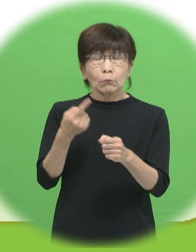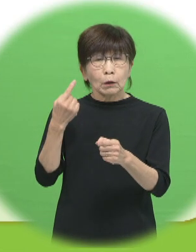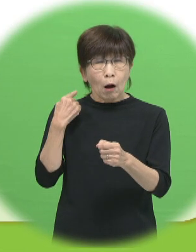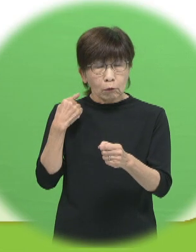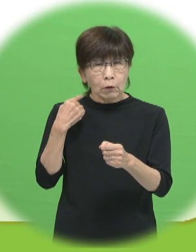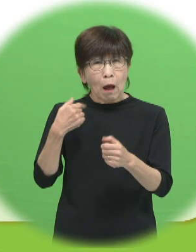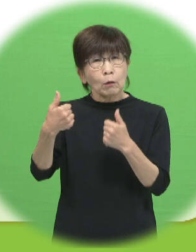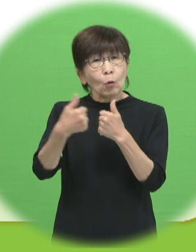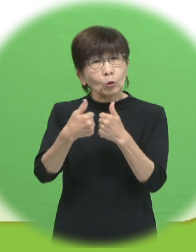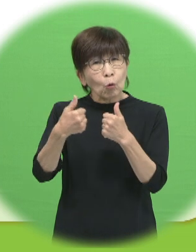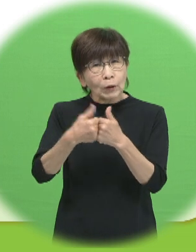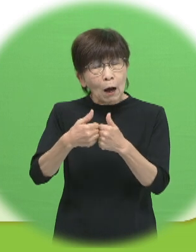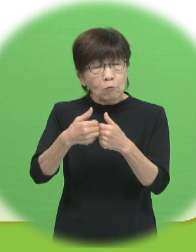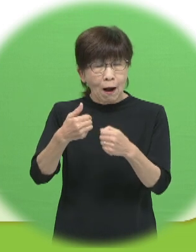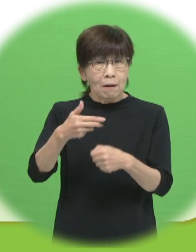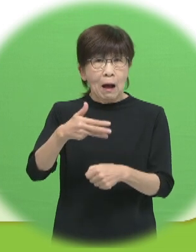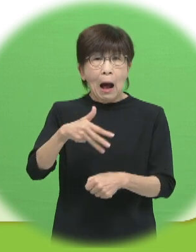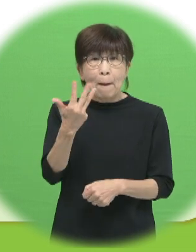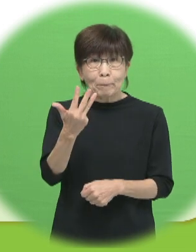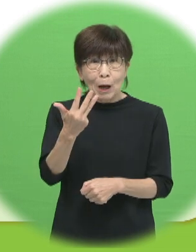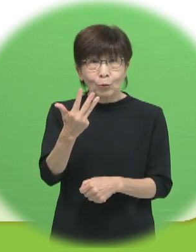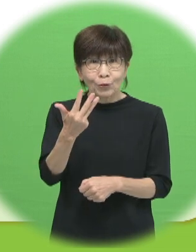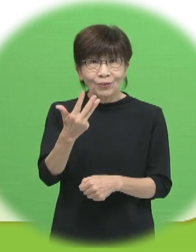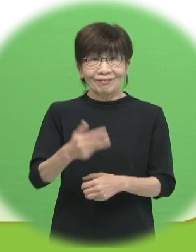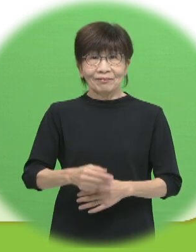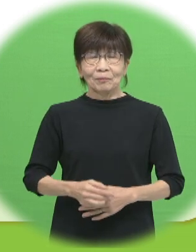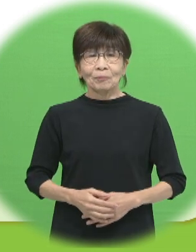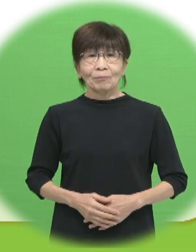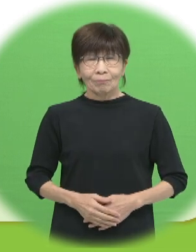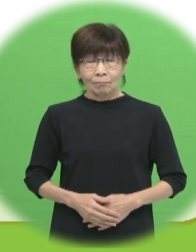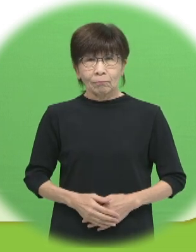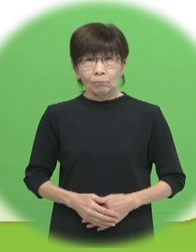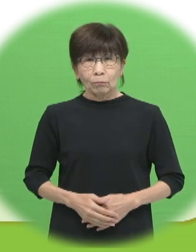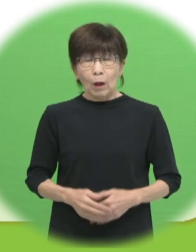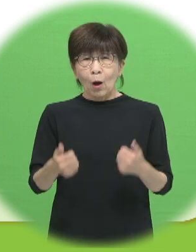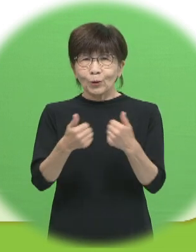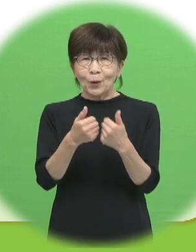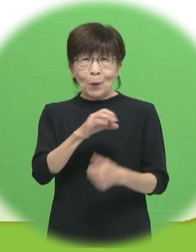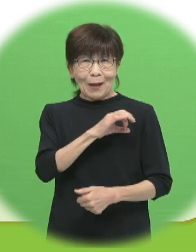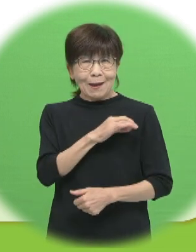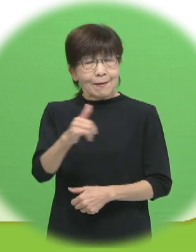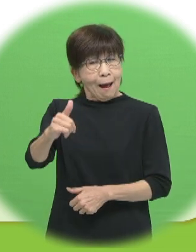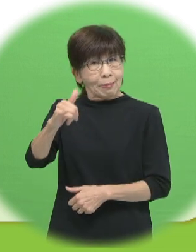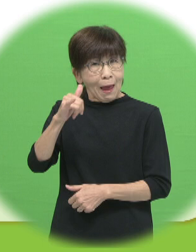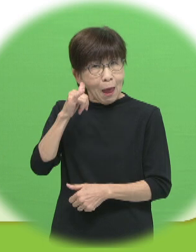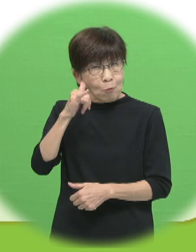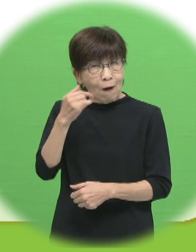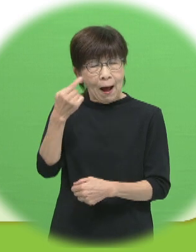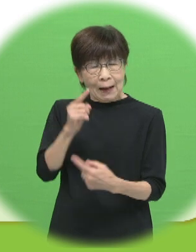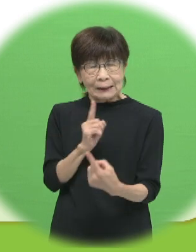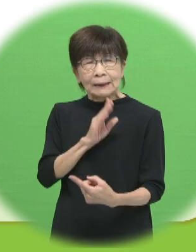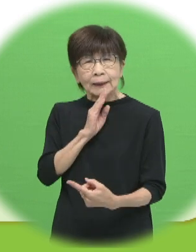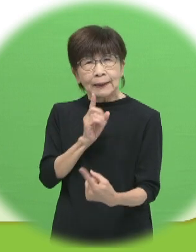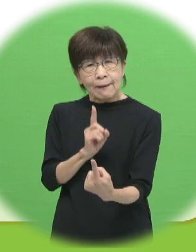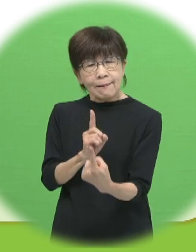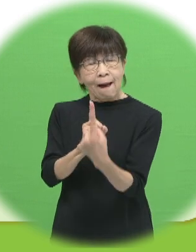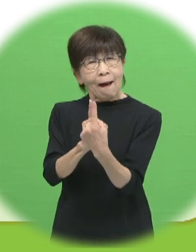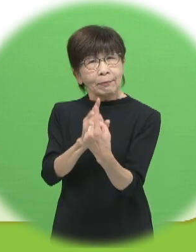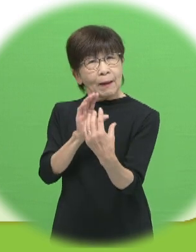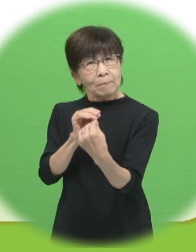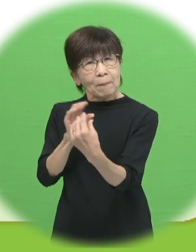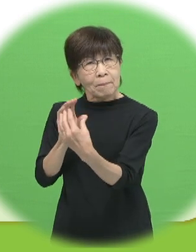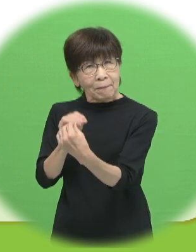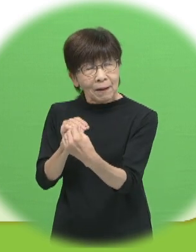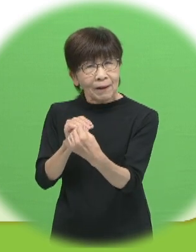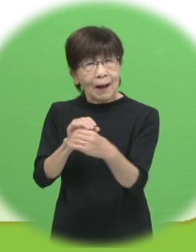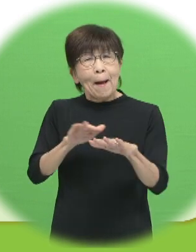よそ800件の利用がありました。相談員が電話相談、面接相談に応じ皆さ